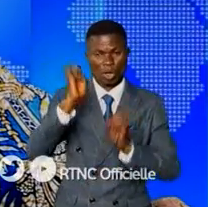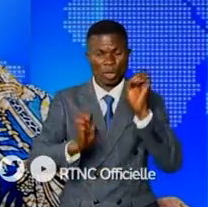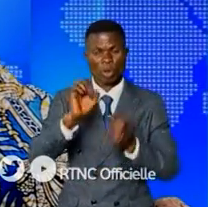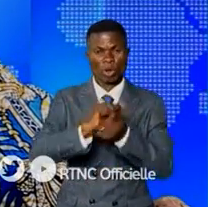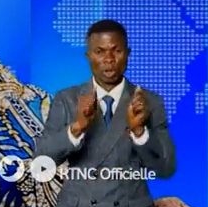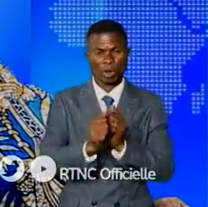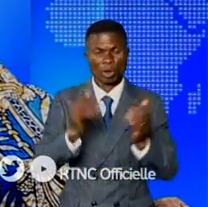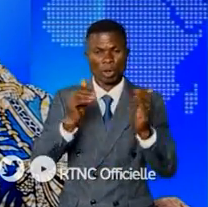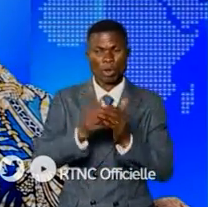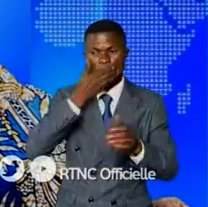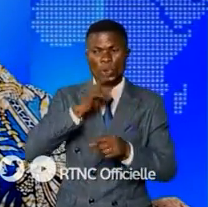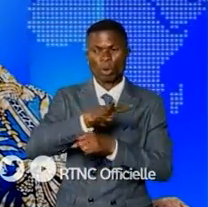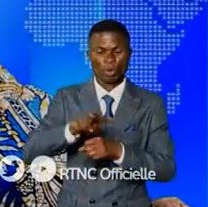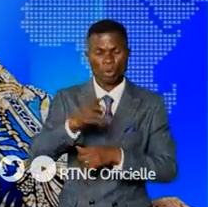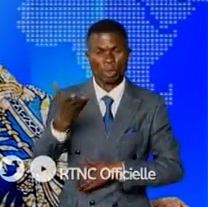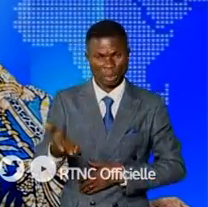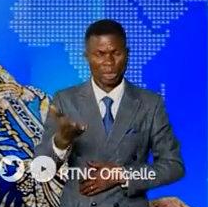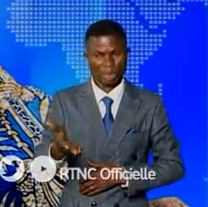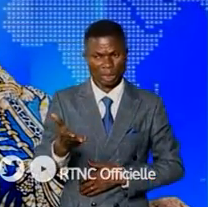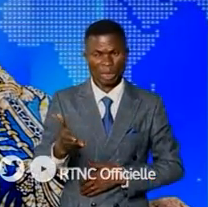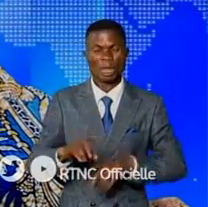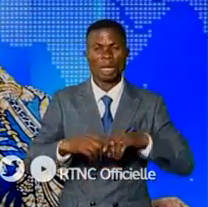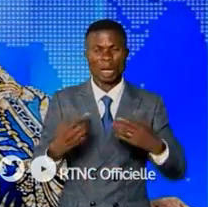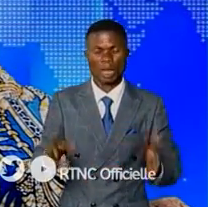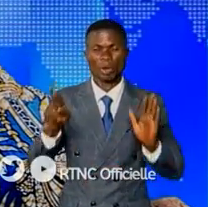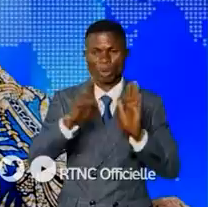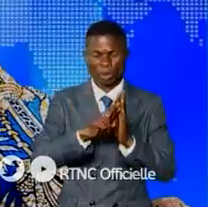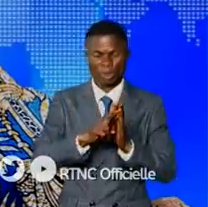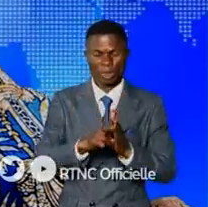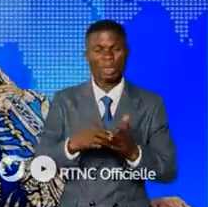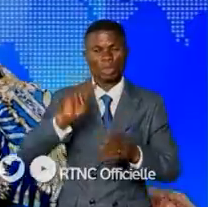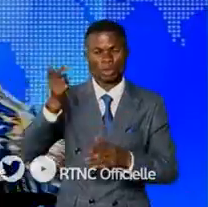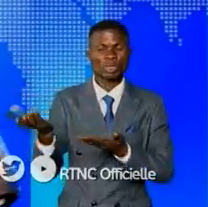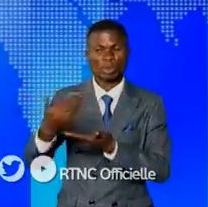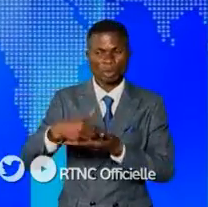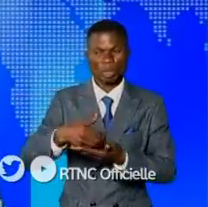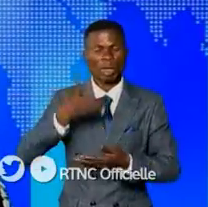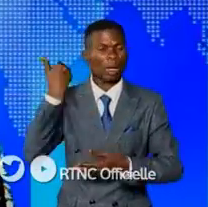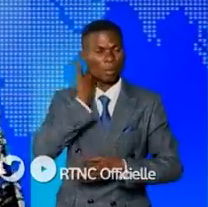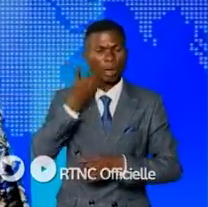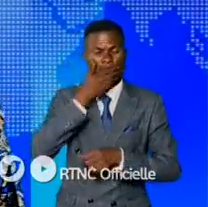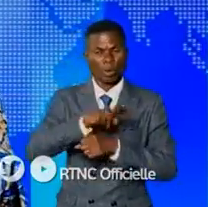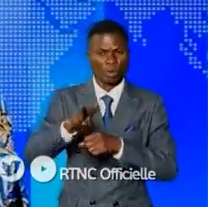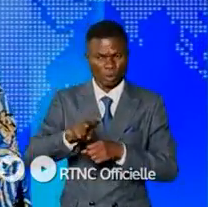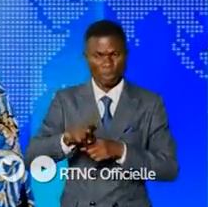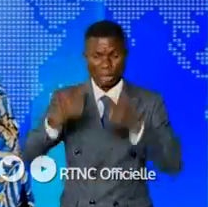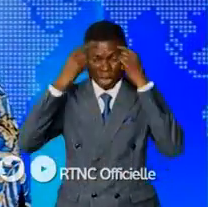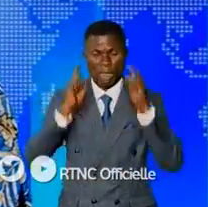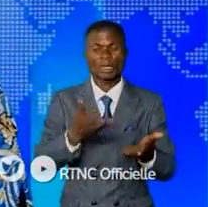la situation en lien avec la riposte contre la deuxième vague de la maladie à